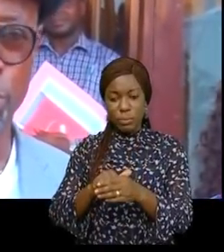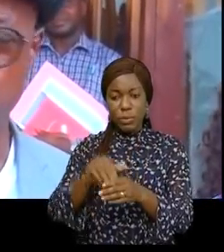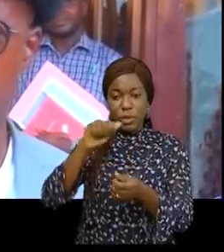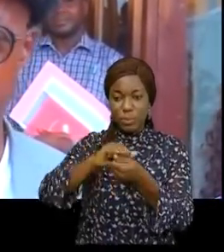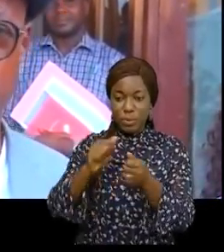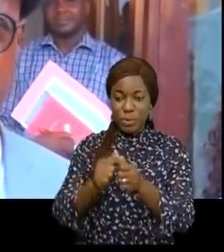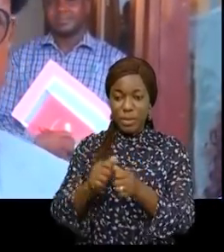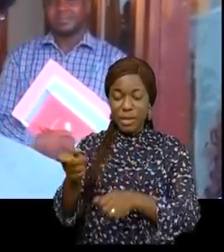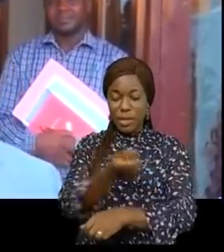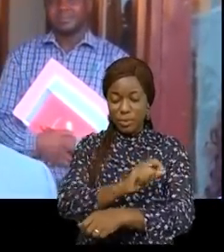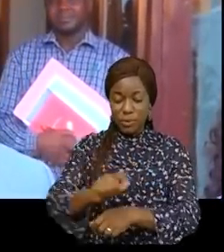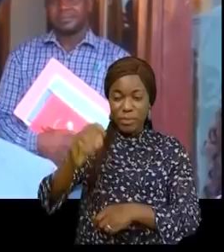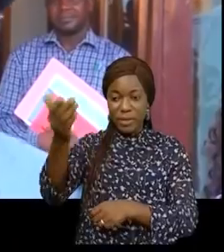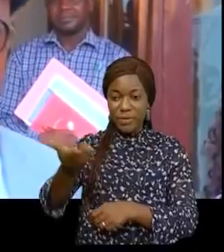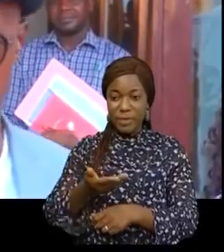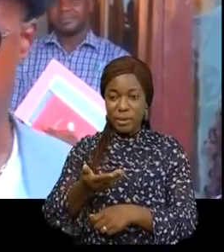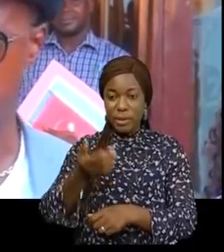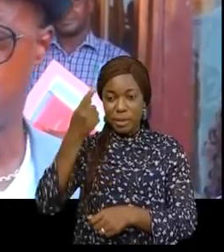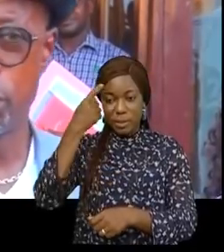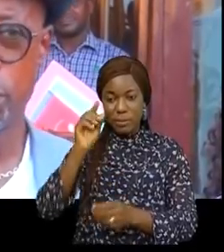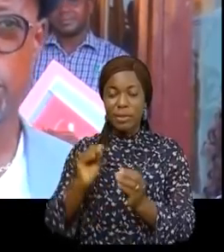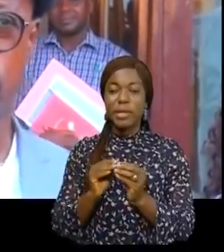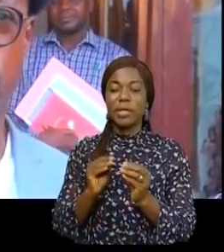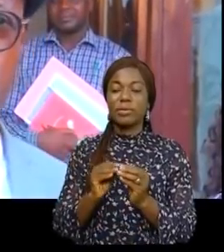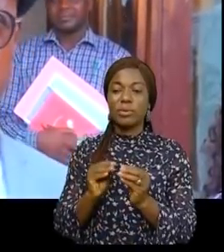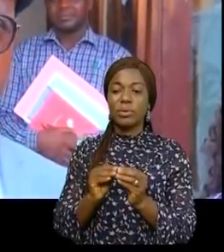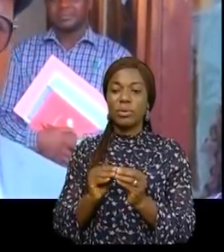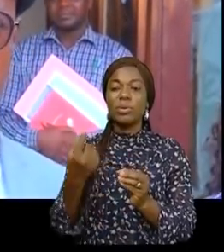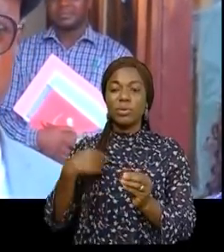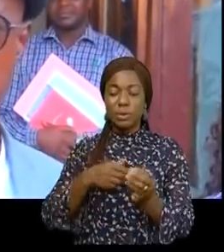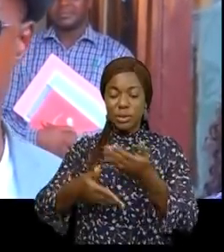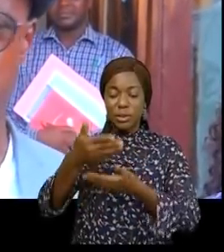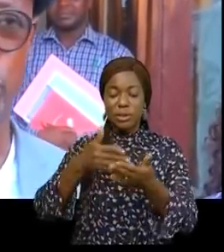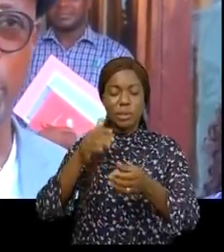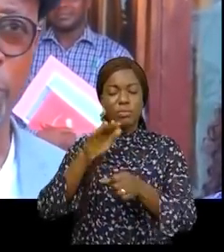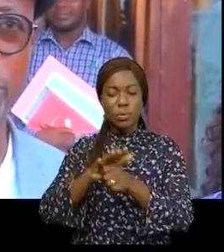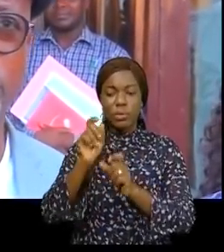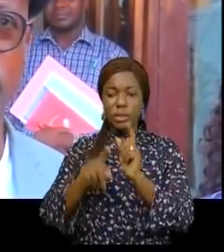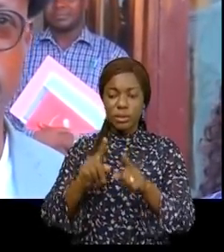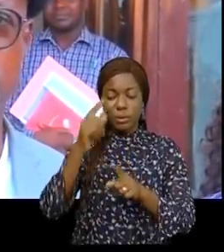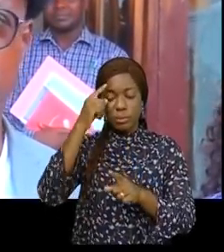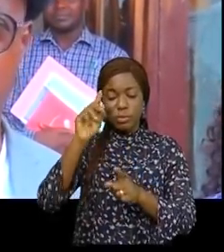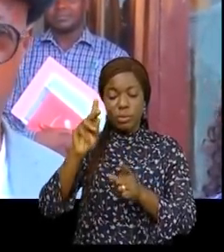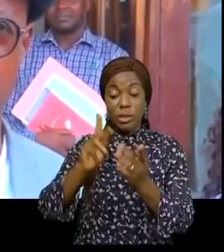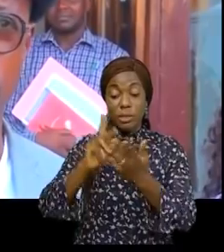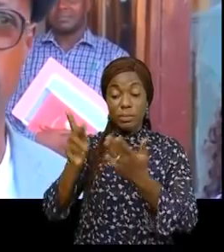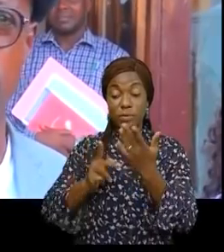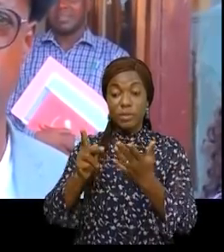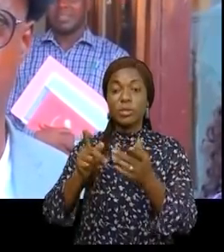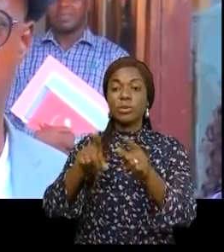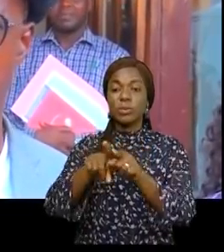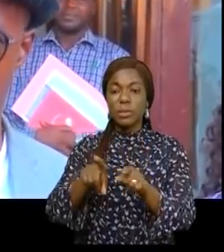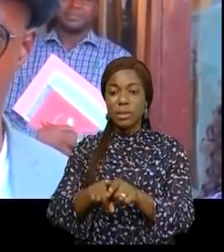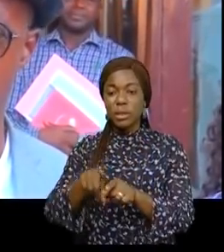le bureau m'a invité pour une réunion. Nous venons d'échanger sur plusieurs questions de la province, notamment en ce qui